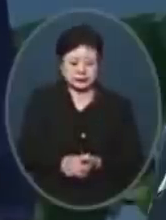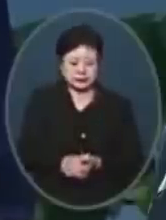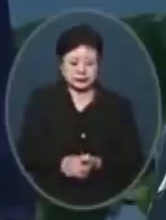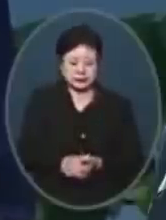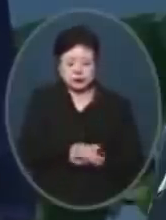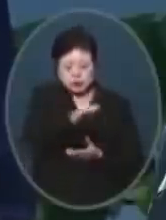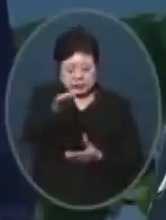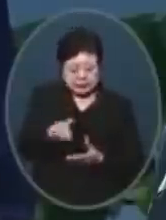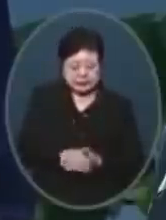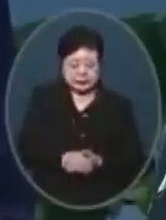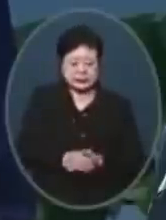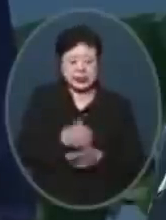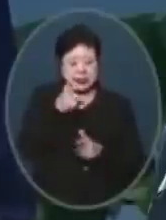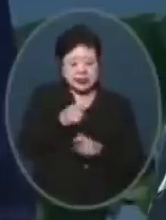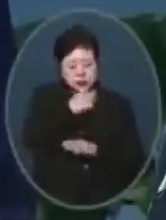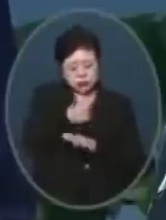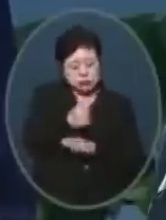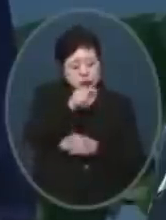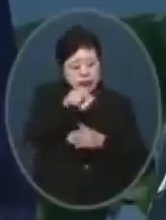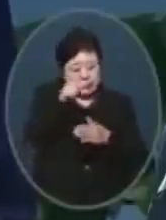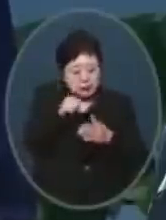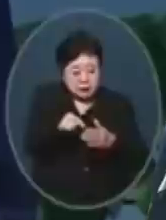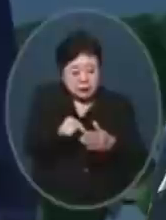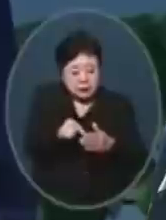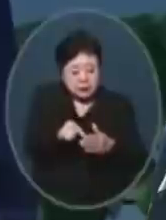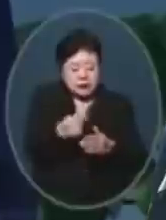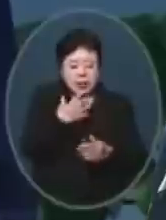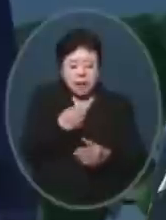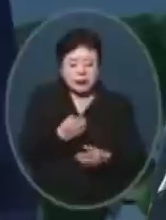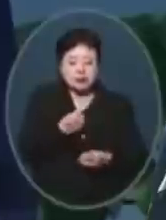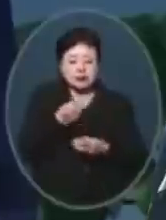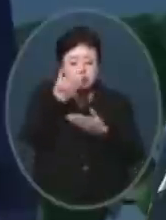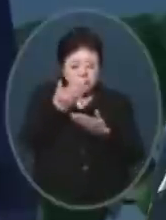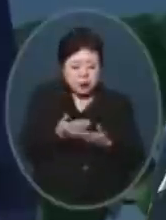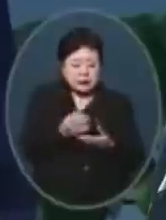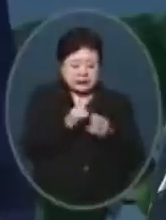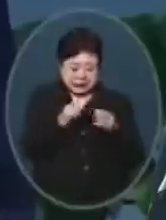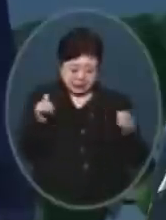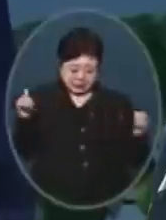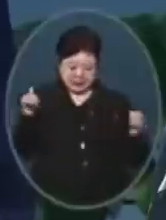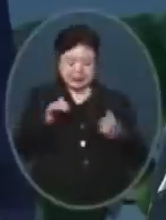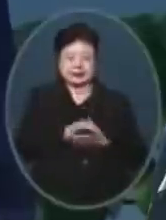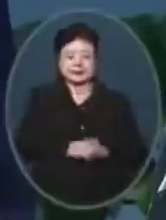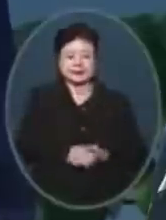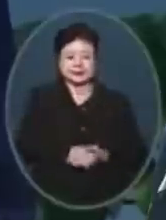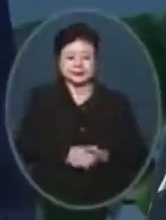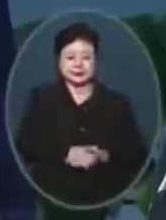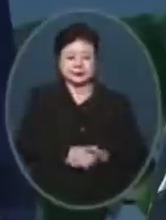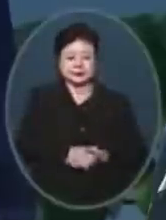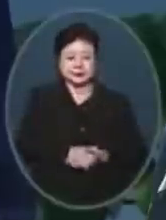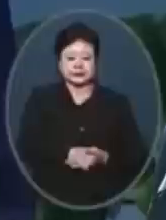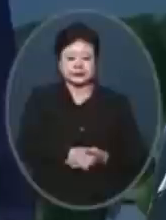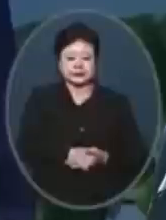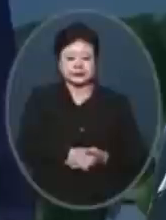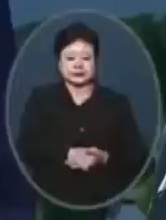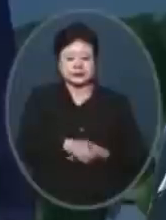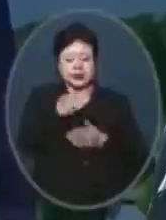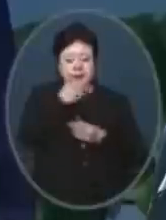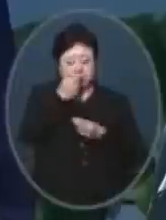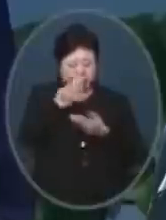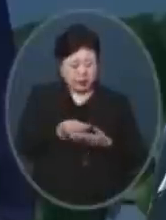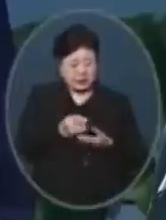그러므로 우리는 예수 그리스도 안에서 아브라함의 복을 받은 사람이겠습니다. 다 복받은